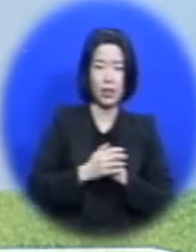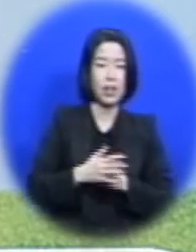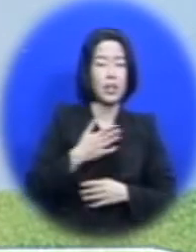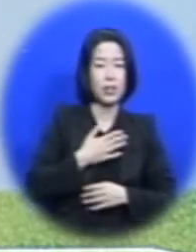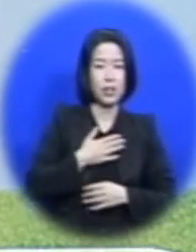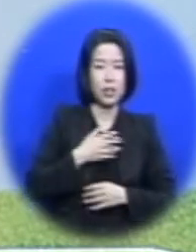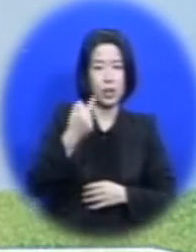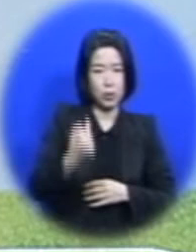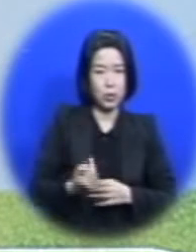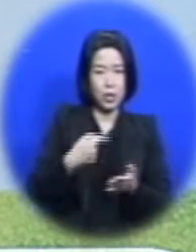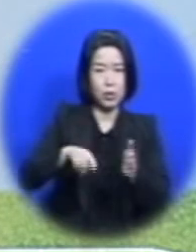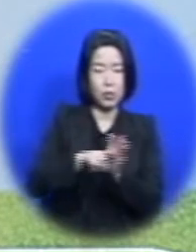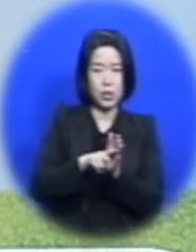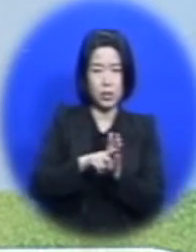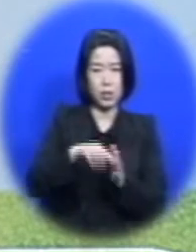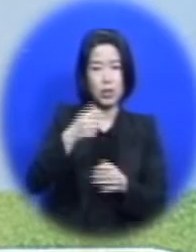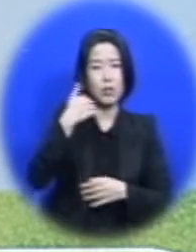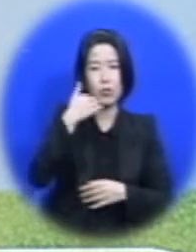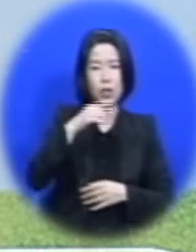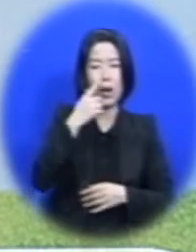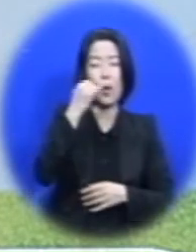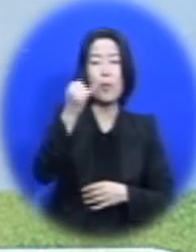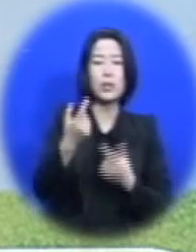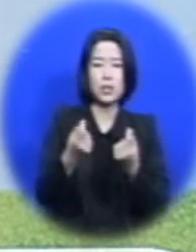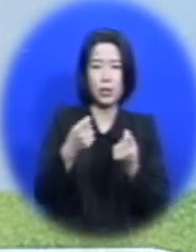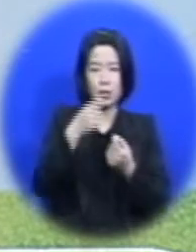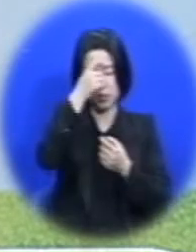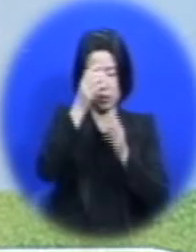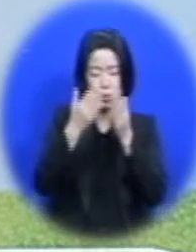저희 동생들을 위해서 누가 어머니처럼 기도해 줄 수 있을까